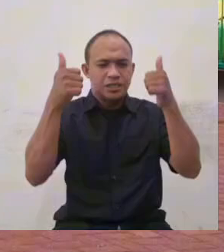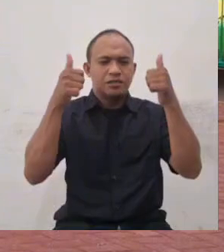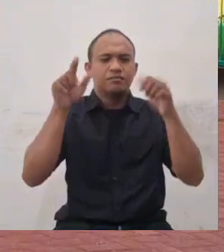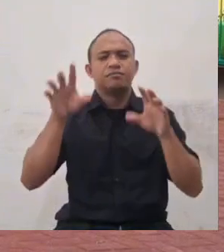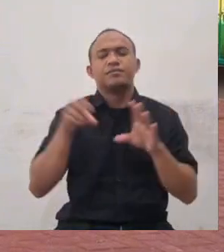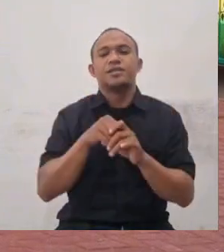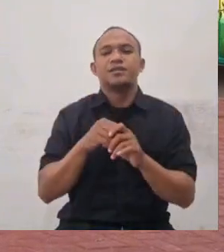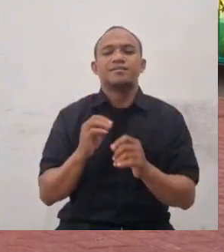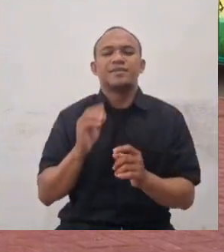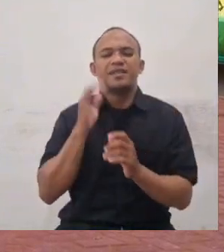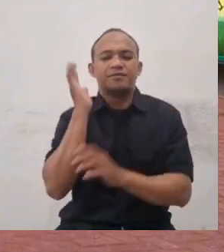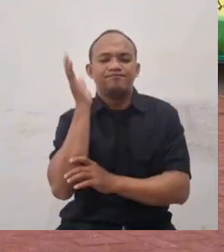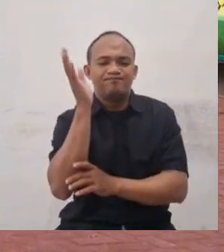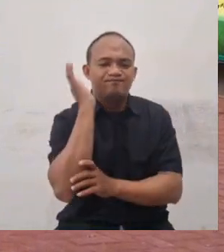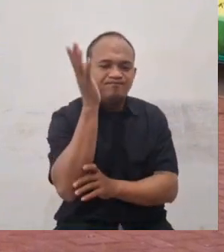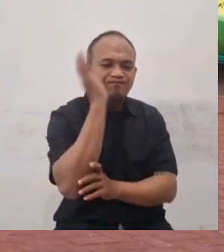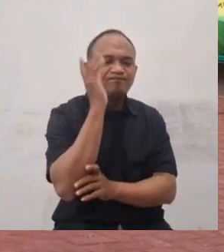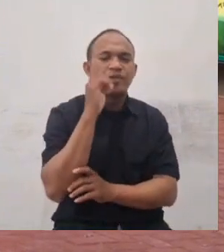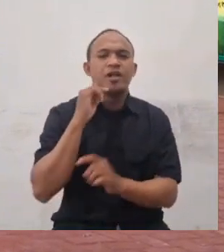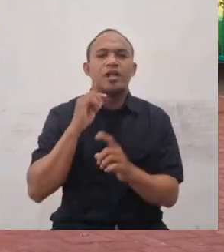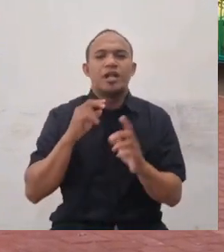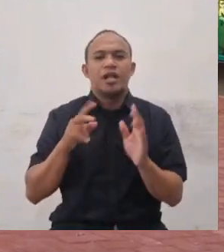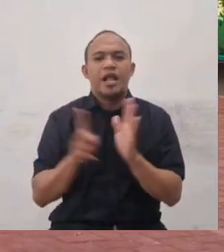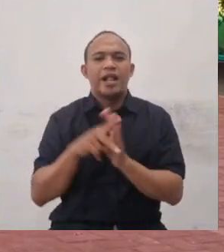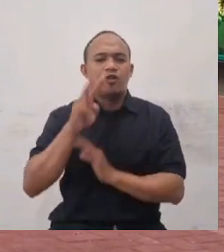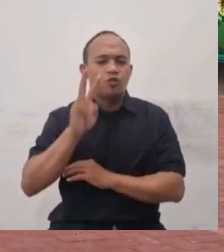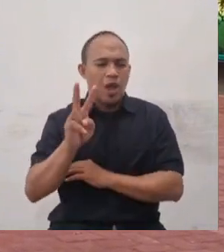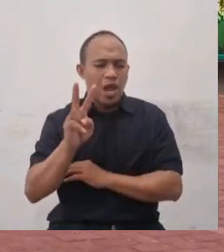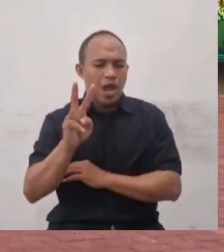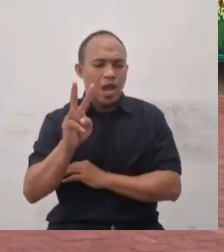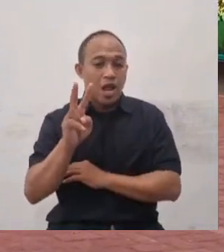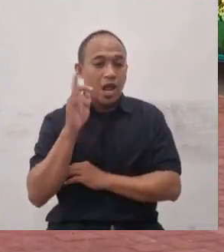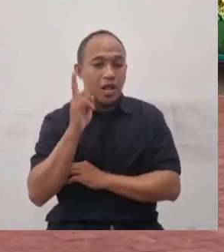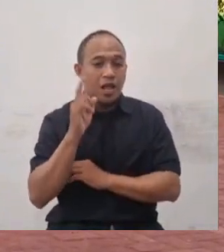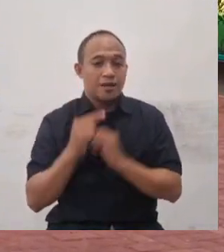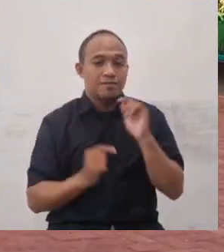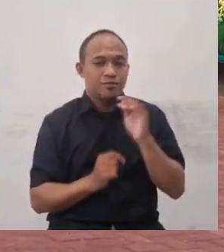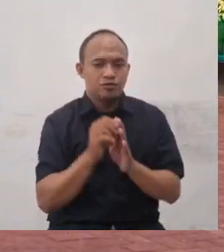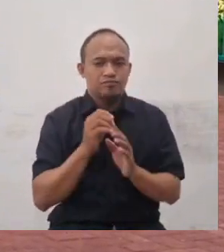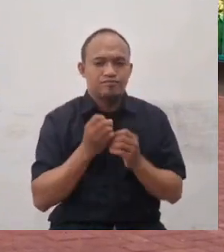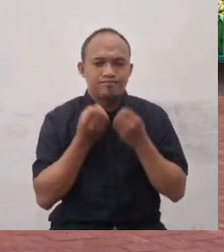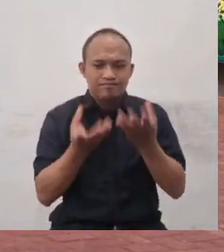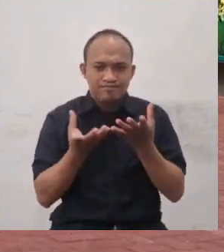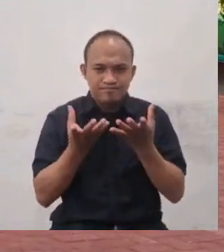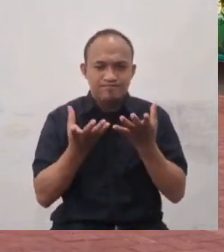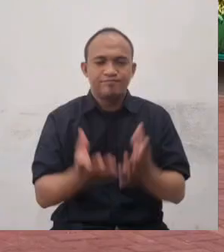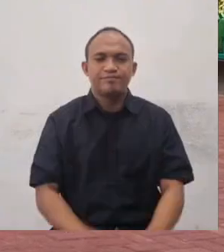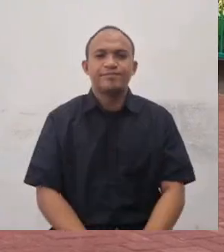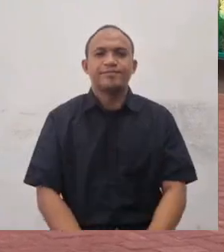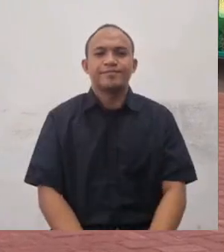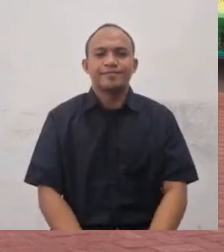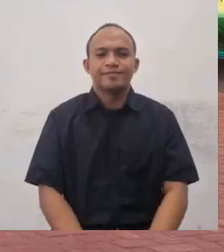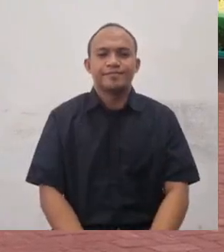menjadi prestasi yang ke-12 kalinya secara berturut-turut.